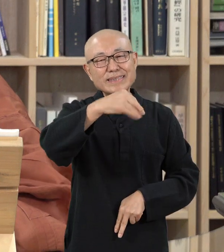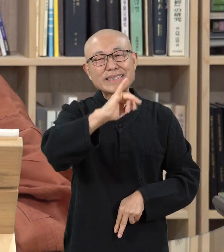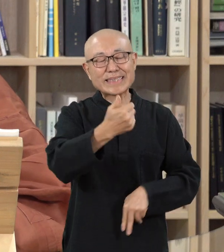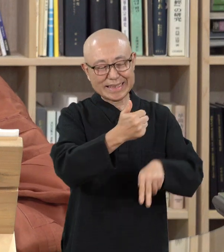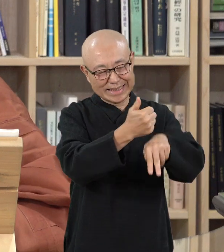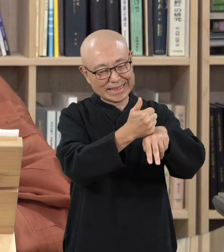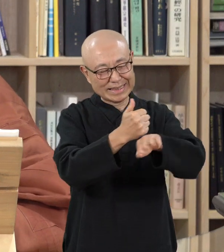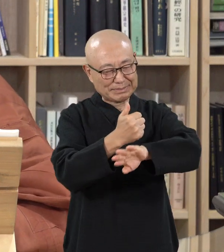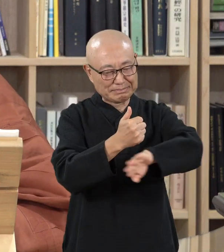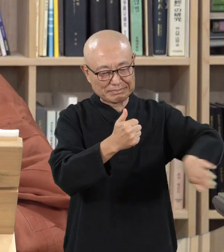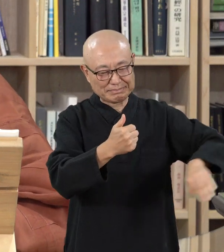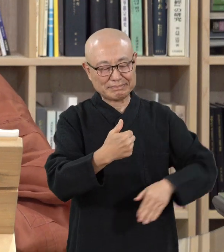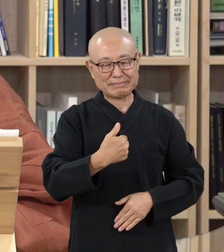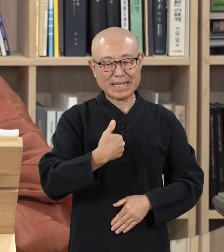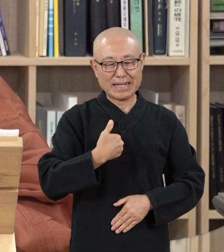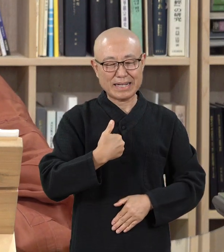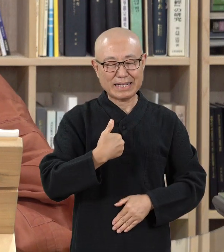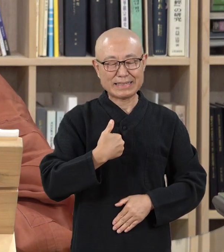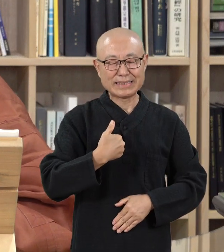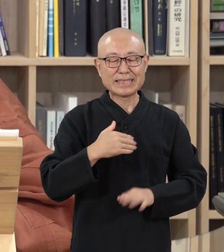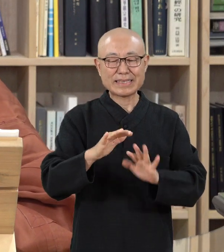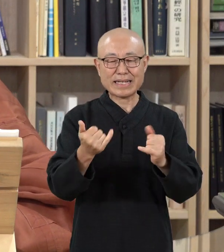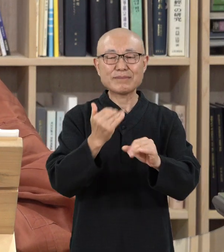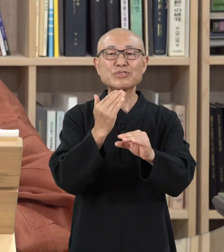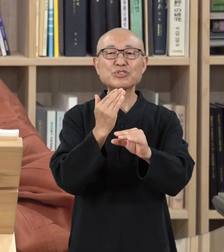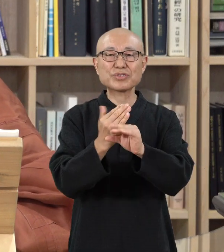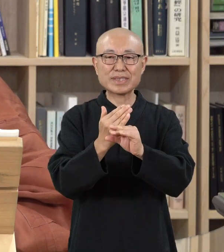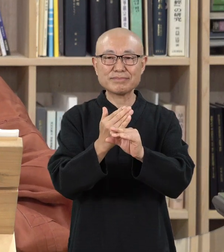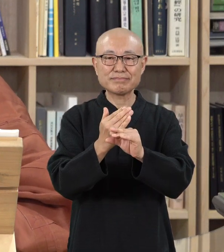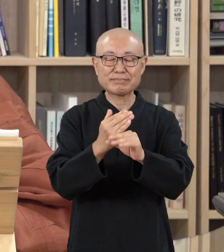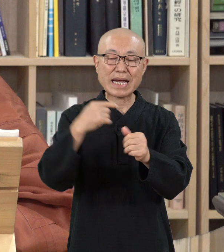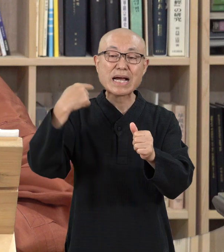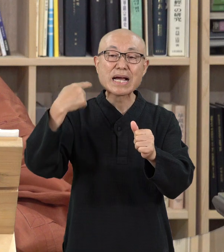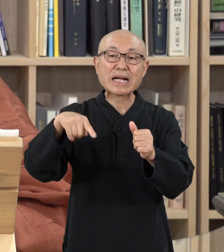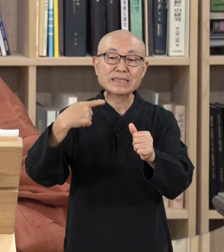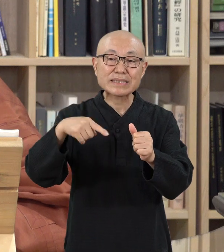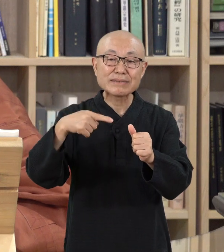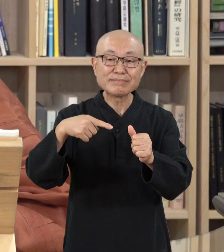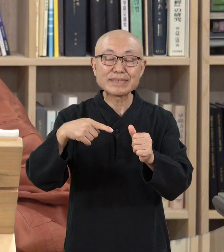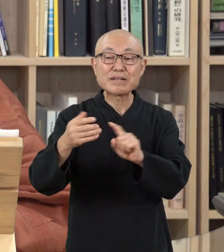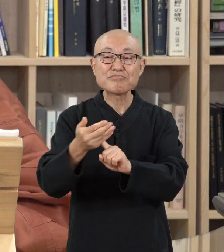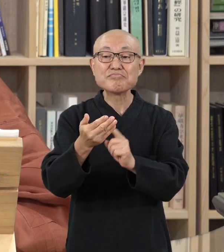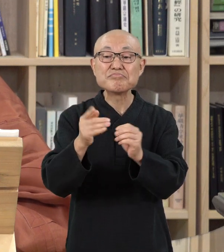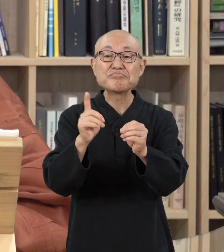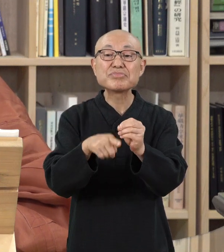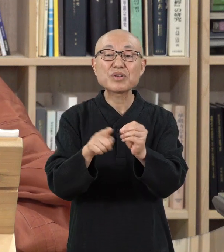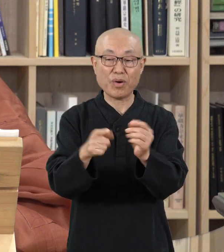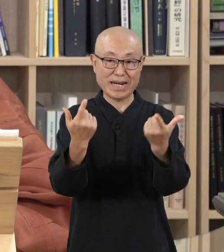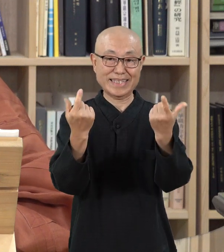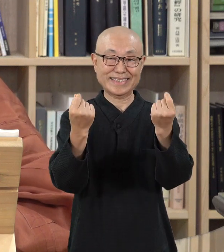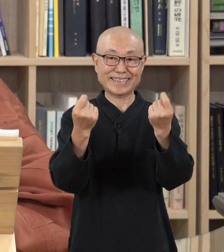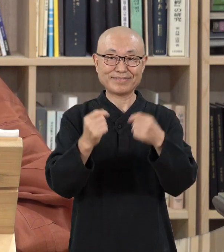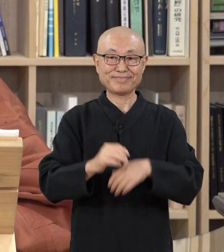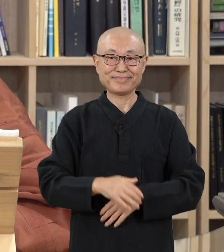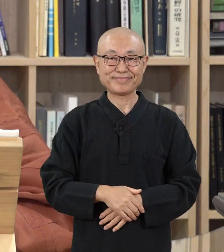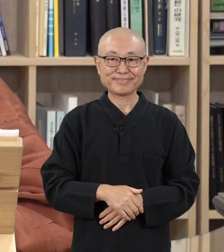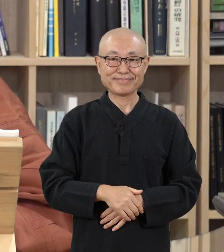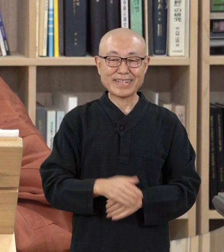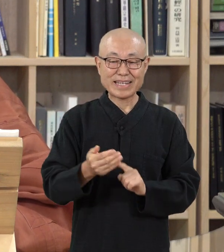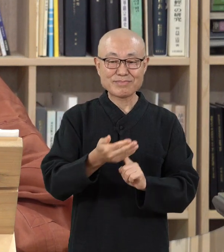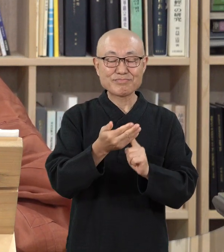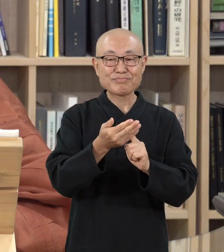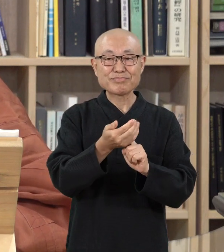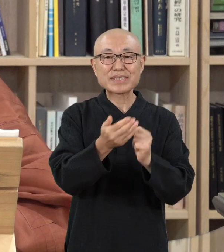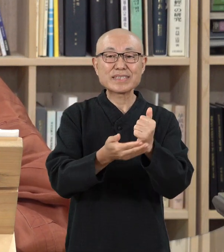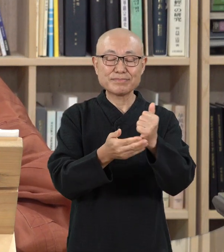우리 사회의 아주 근본이 되는 그런 가르침이 바로 불교인 것이죠. 그래서 이제 부처님이